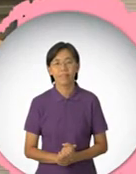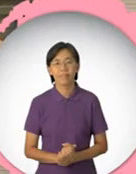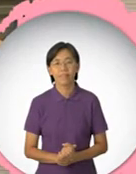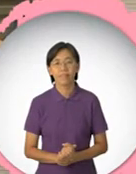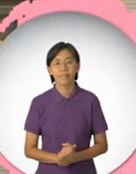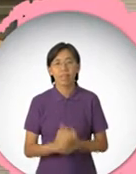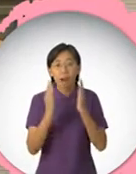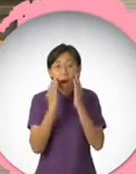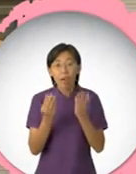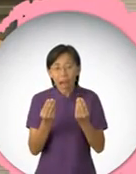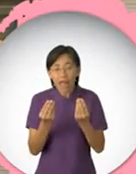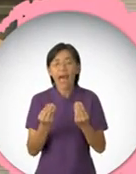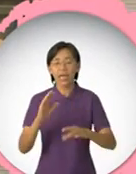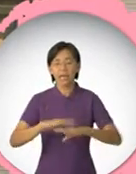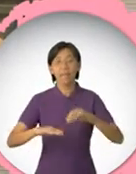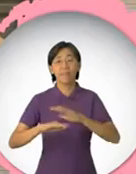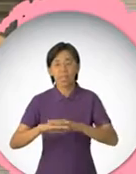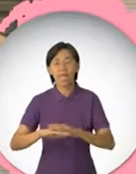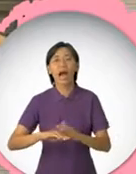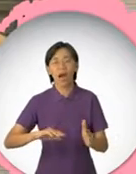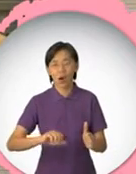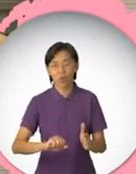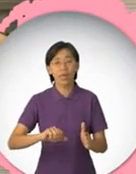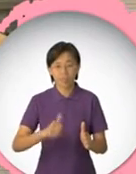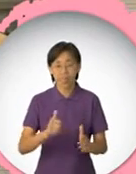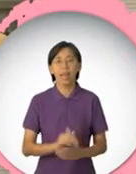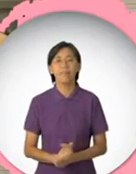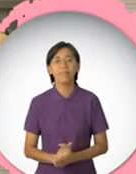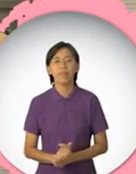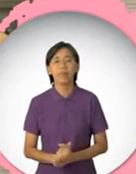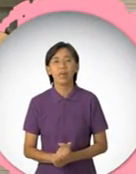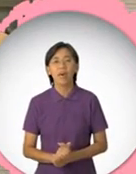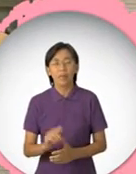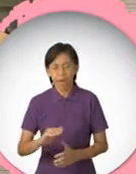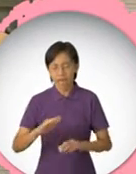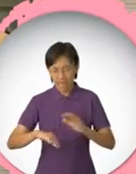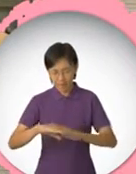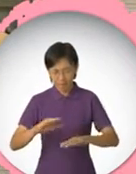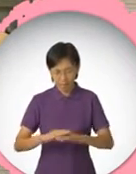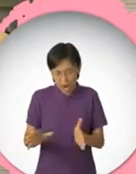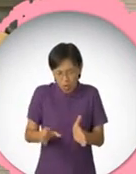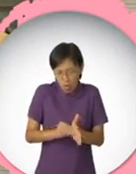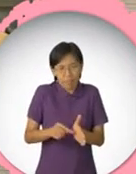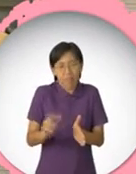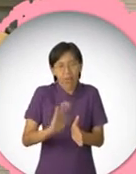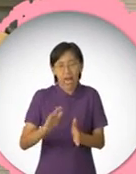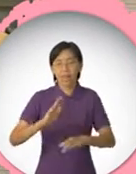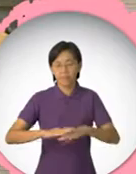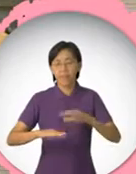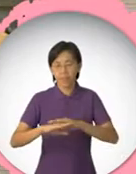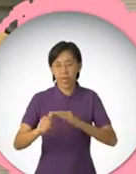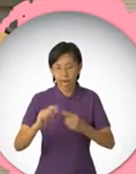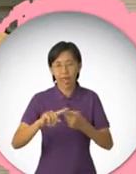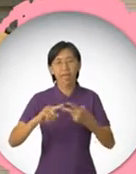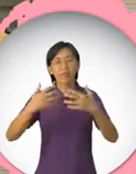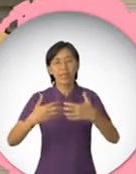ามารถที่จะใช้มือนวดก็ได้เนื่องจากว่าแป้งโดตัวนี้เราจะนวดแค่ให้มันไม่ติดมือเท่านั้นเองนะคะ คือใช้มือได้หรือว่าใช้เ